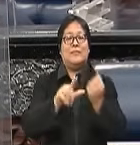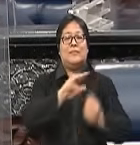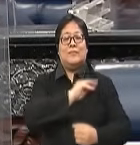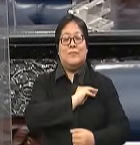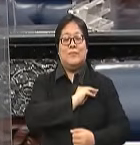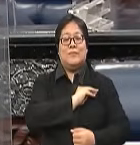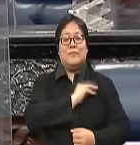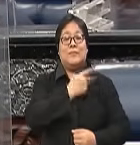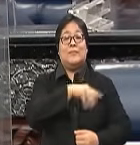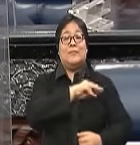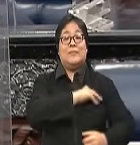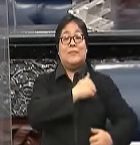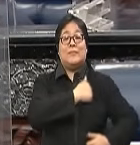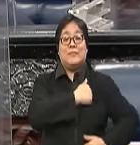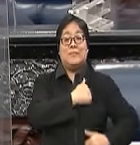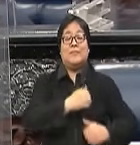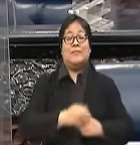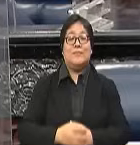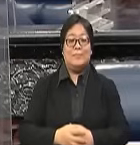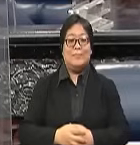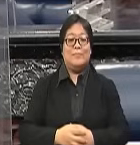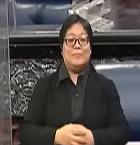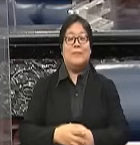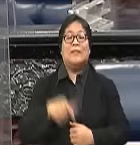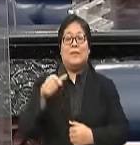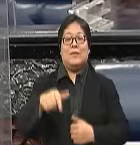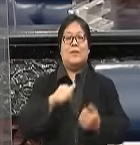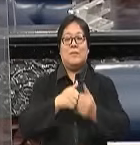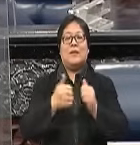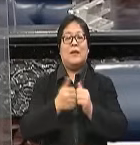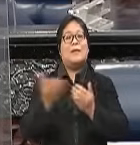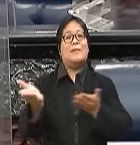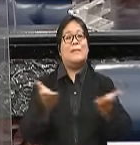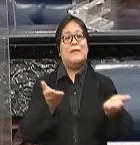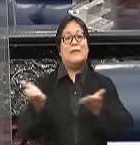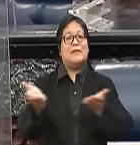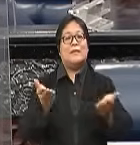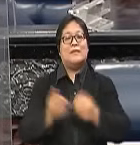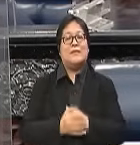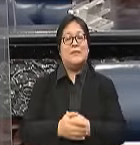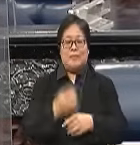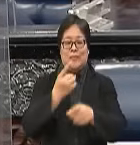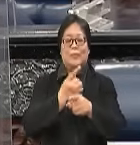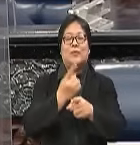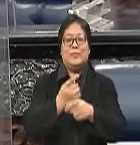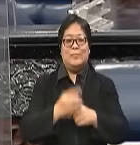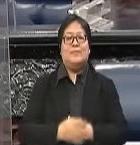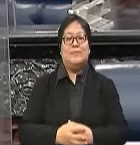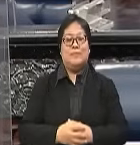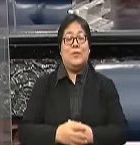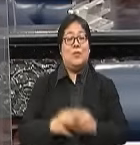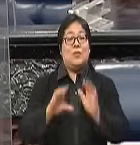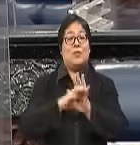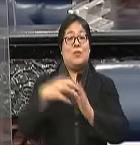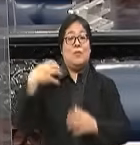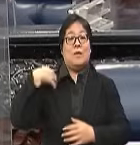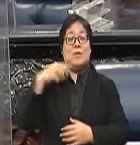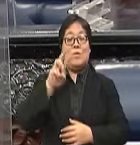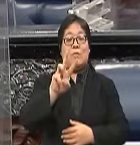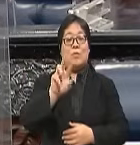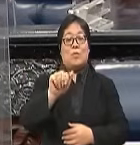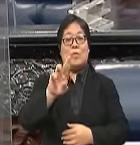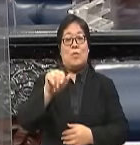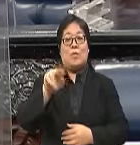di Kementerian Ini masalah Cuplis betul umpamanya pegawai boron yang